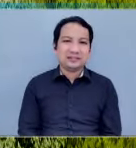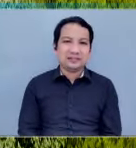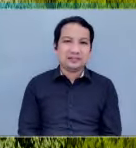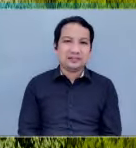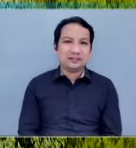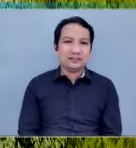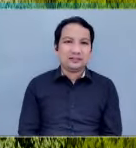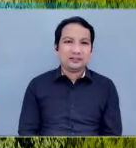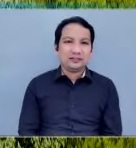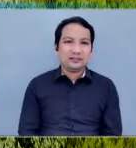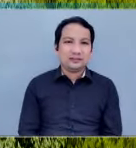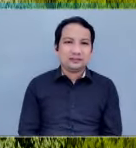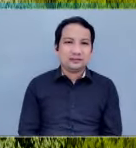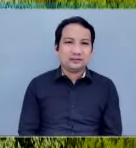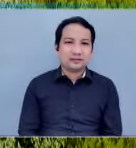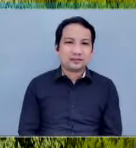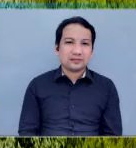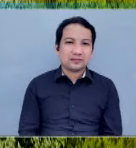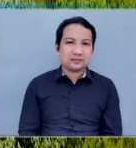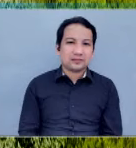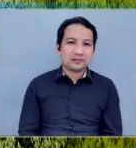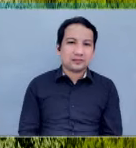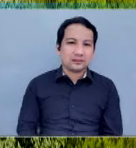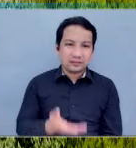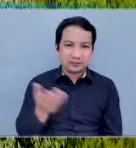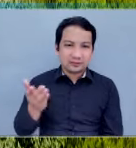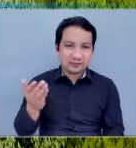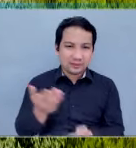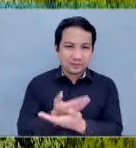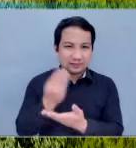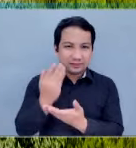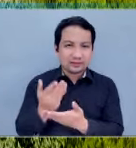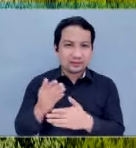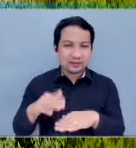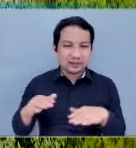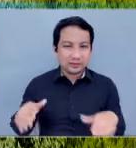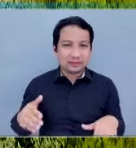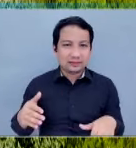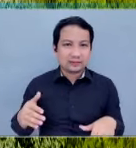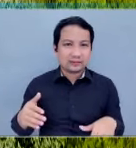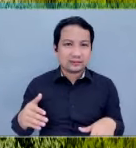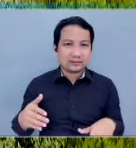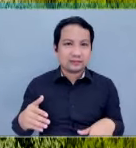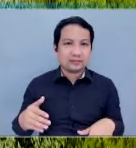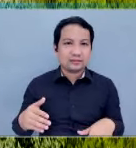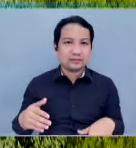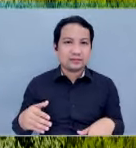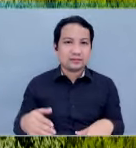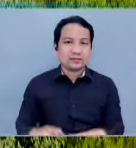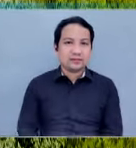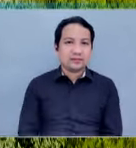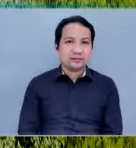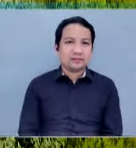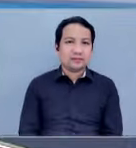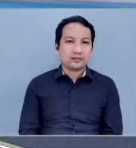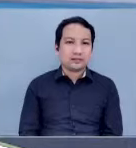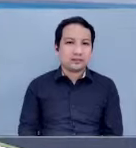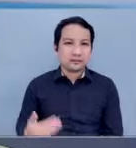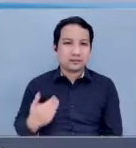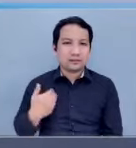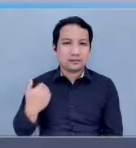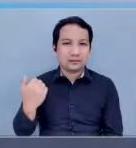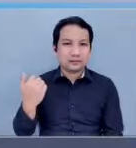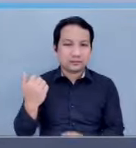dito, mga ano eh, ka-generation mo eh, mga bago, mga bata, you know. So how was it like working with that youthful energy? Kamusta yung ano nyo sa